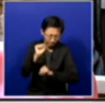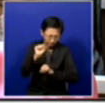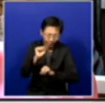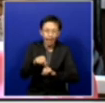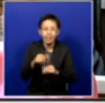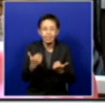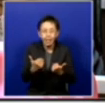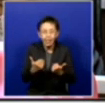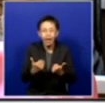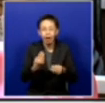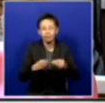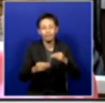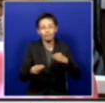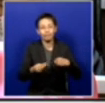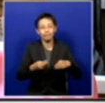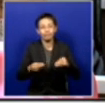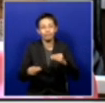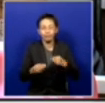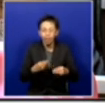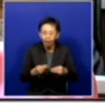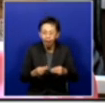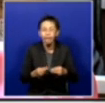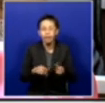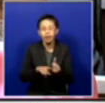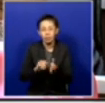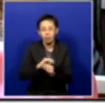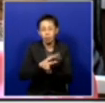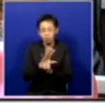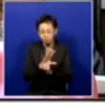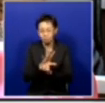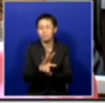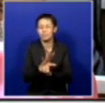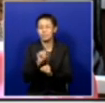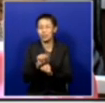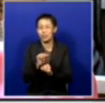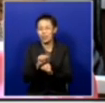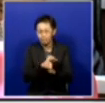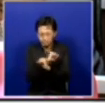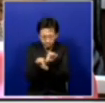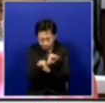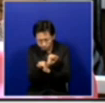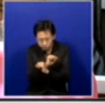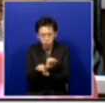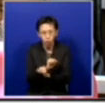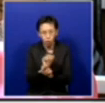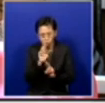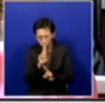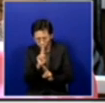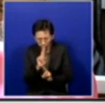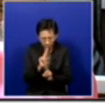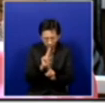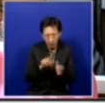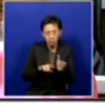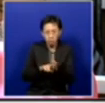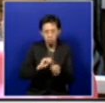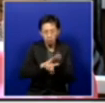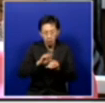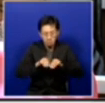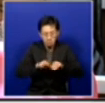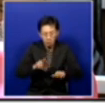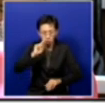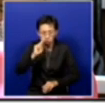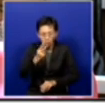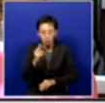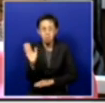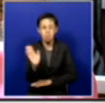มการแพร่ระบาดลดลงแต่ก็ยังเป็นไปด้วยความระมัดระวังเพื่อป้องกันไม่ให้เกิดการแพร่ระบาดร